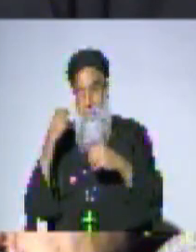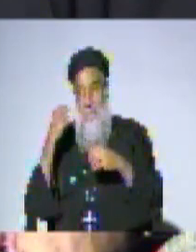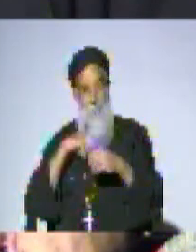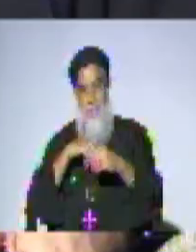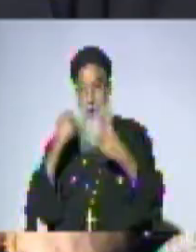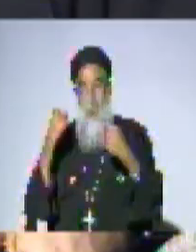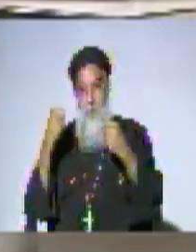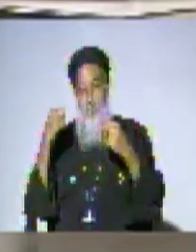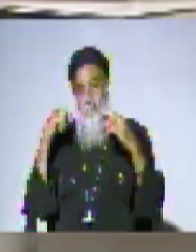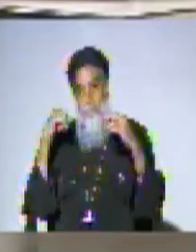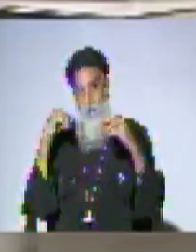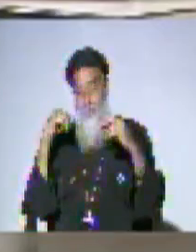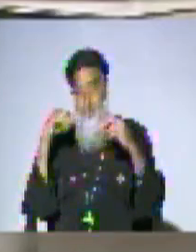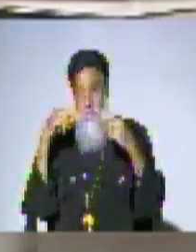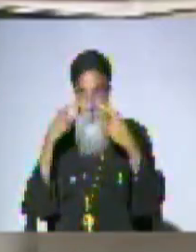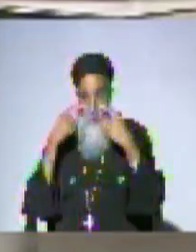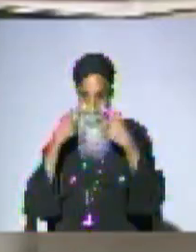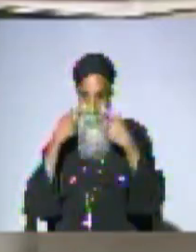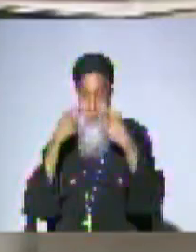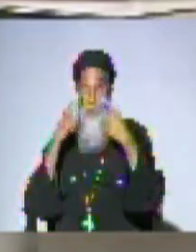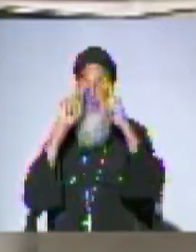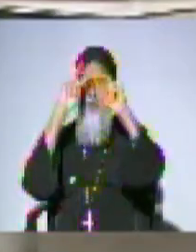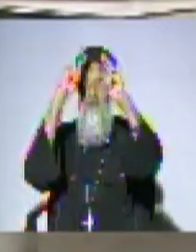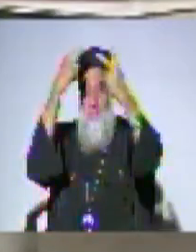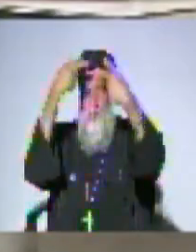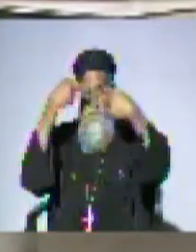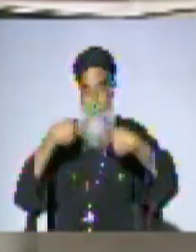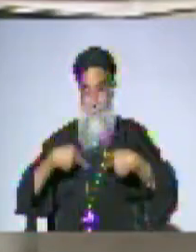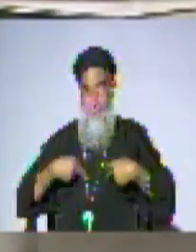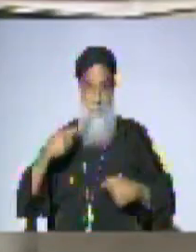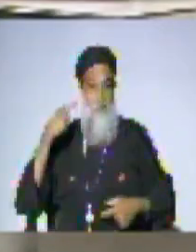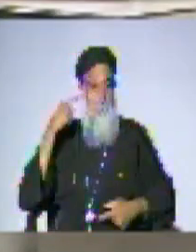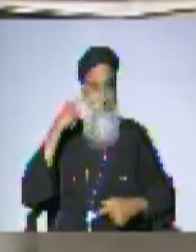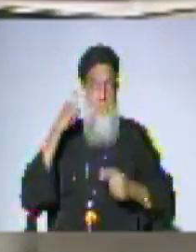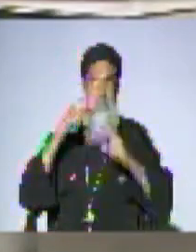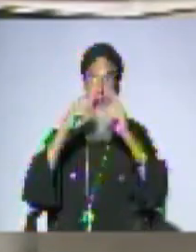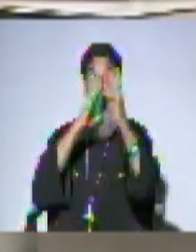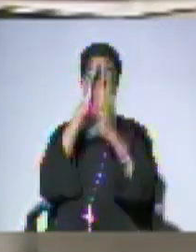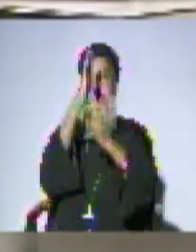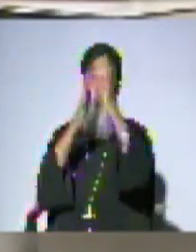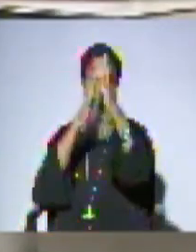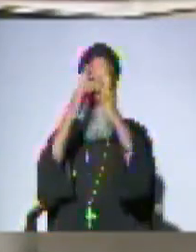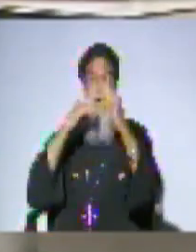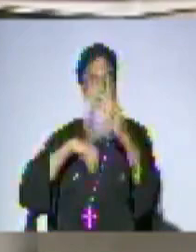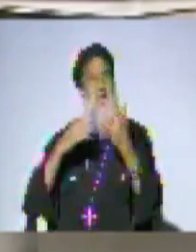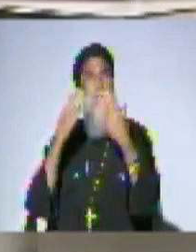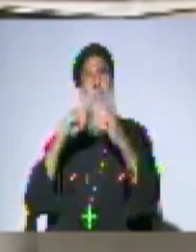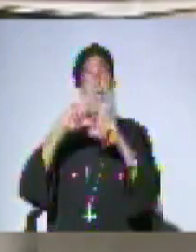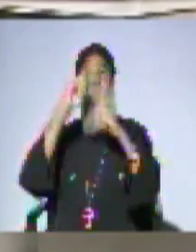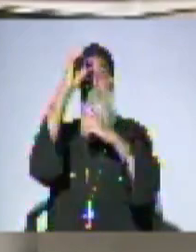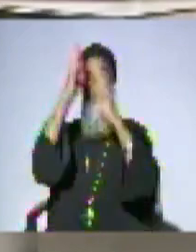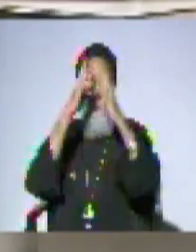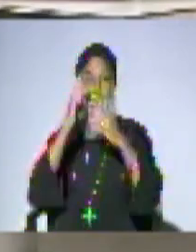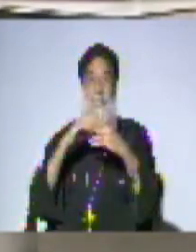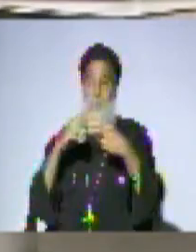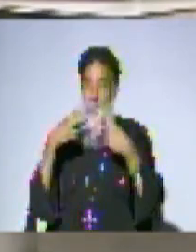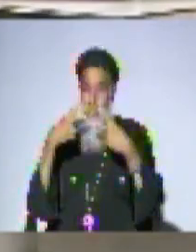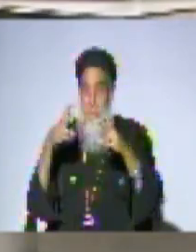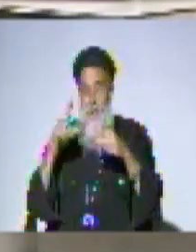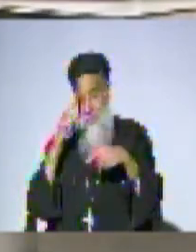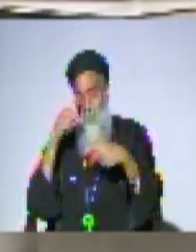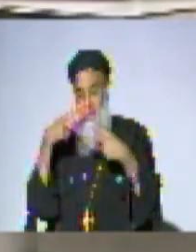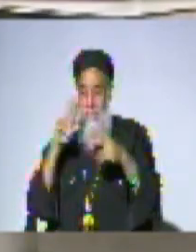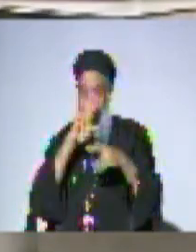محتاجينها؟ يقول اطلع على سؤالاتنا، يعني اسمع صلواتنا، اسمع طلباتنا، استجب